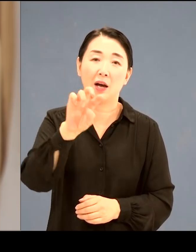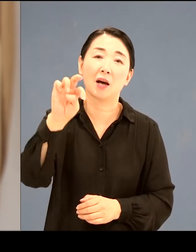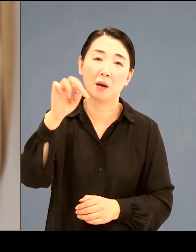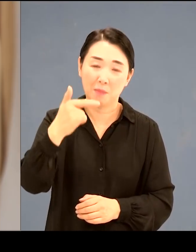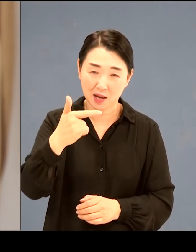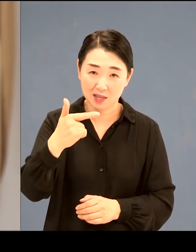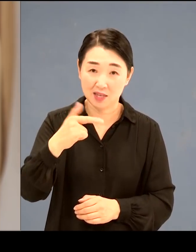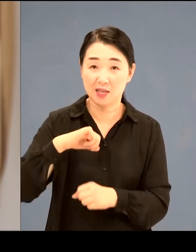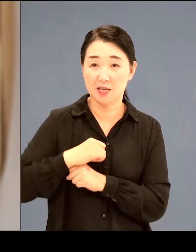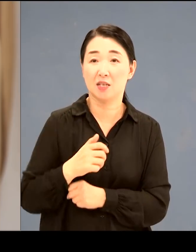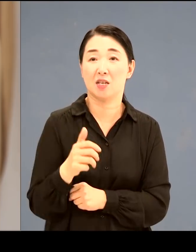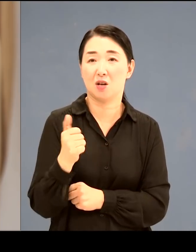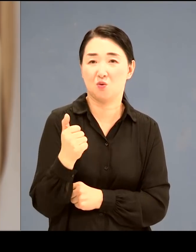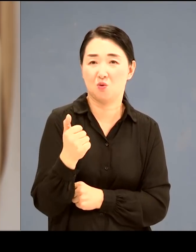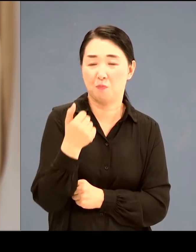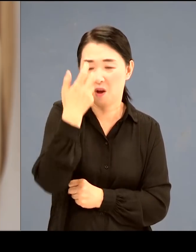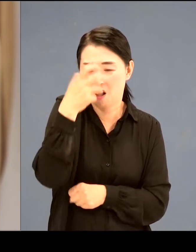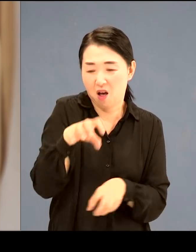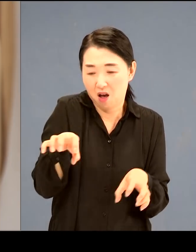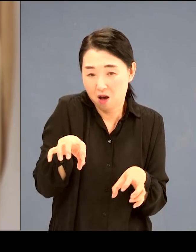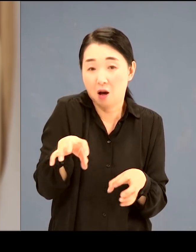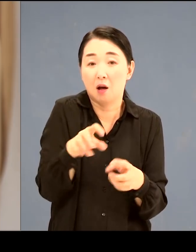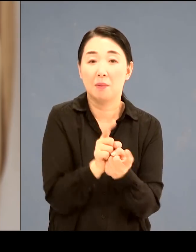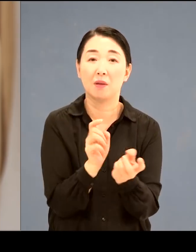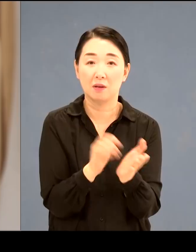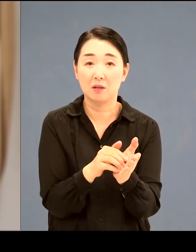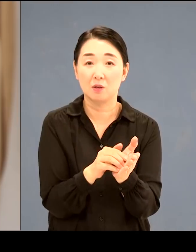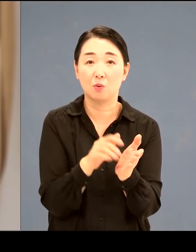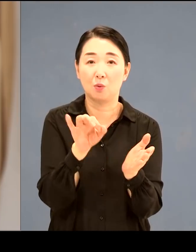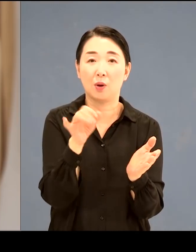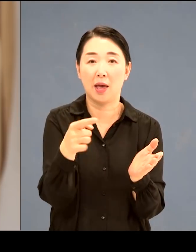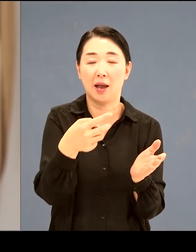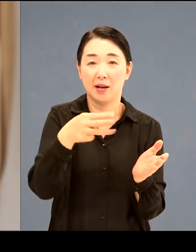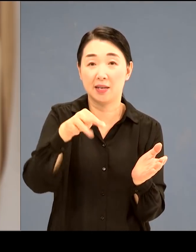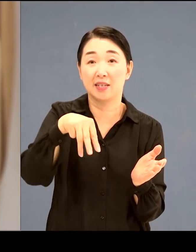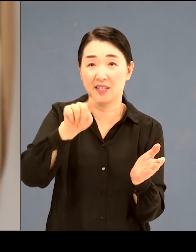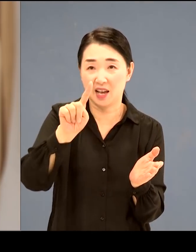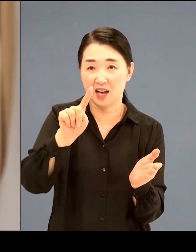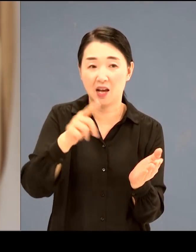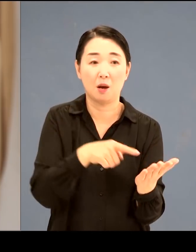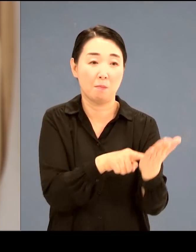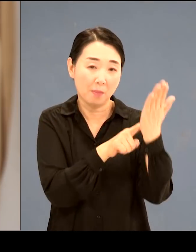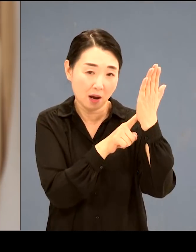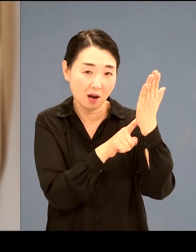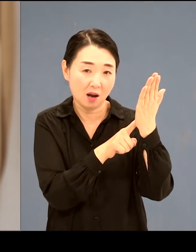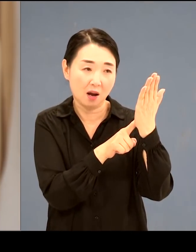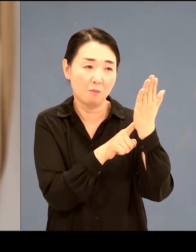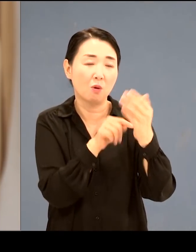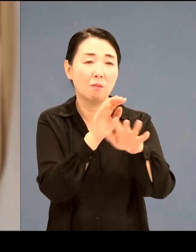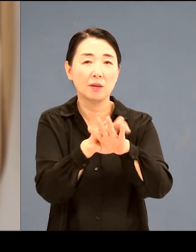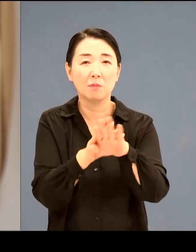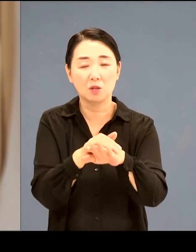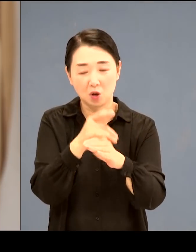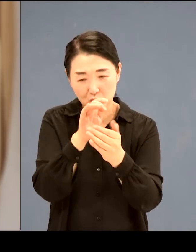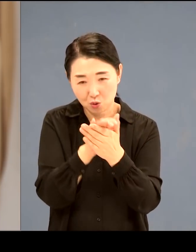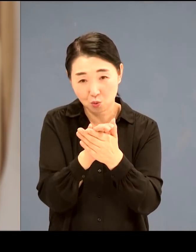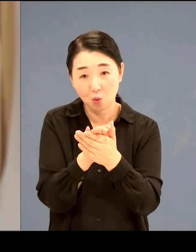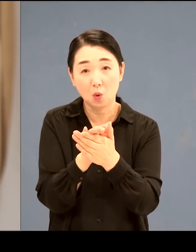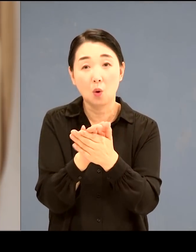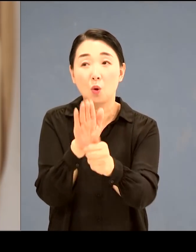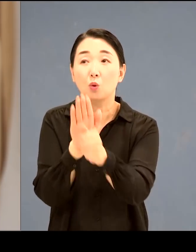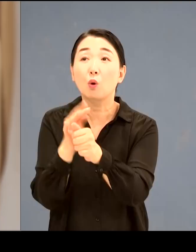걸려가지고 엘리사에게 나오잖아요. 네. 근데 엘리사가 나와가지고 이렇게 막 만지면서 기도해 줄